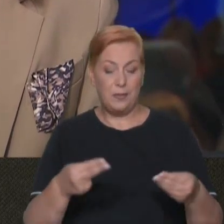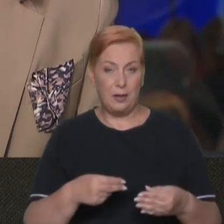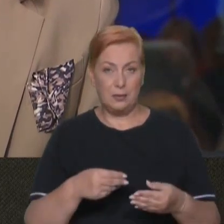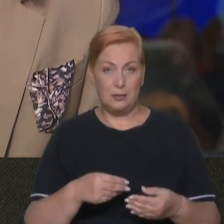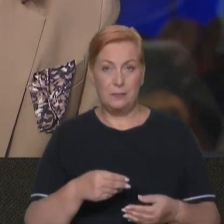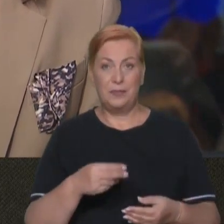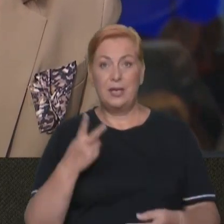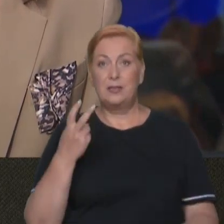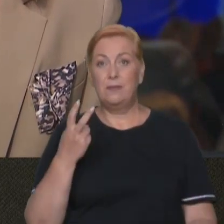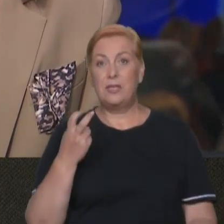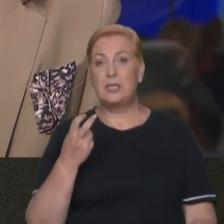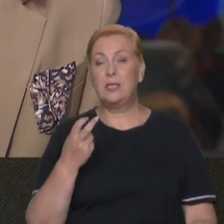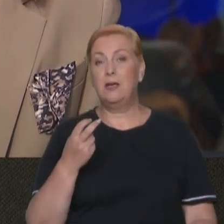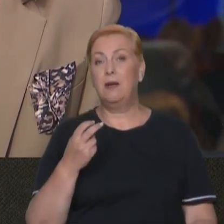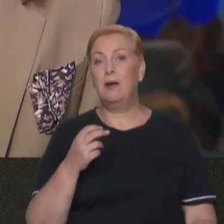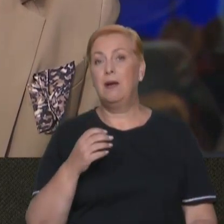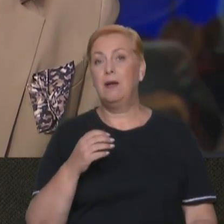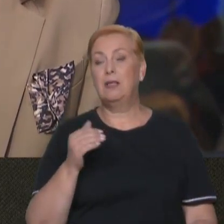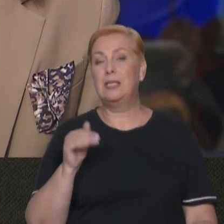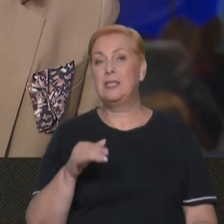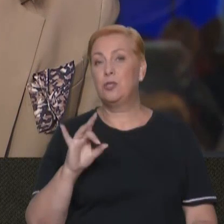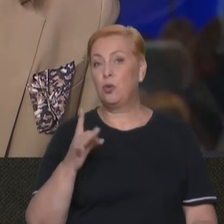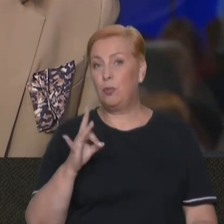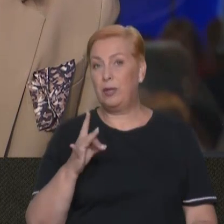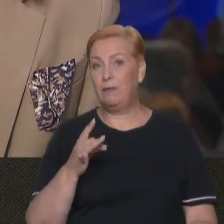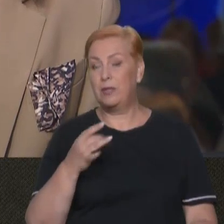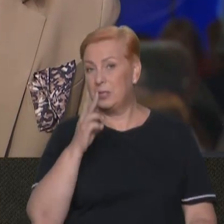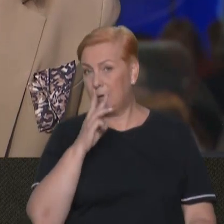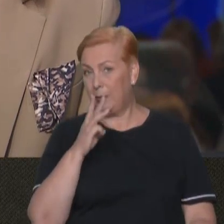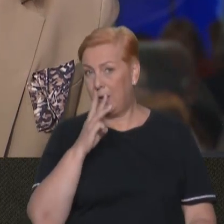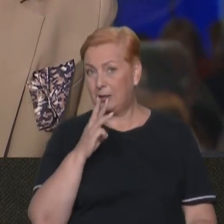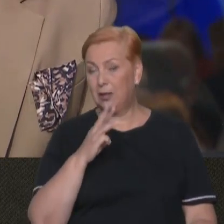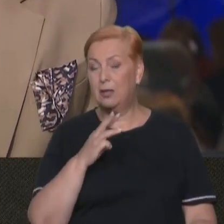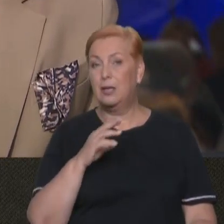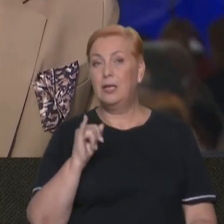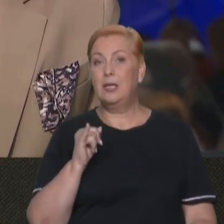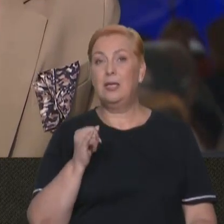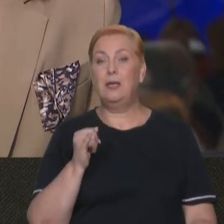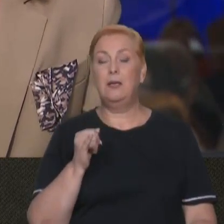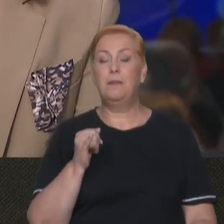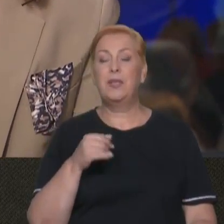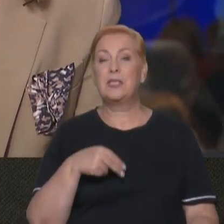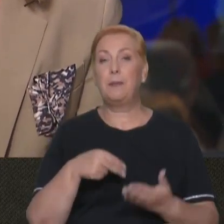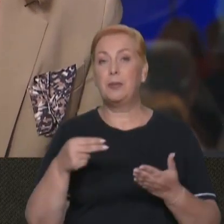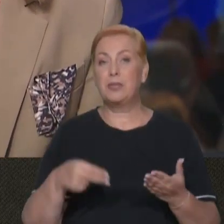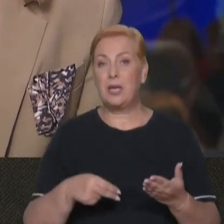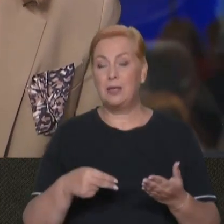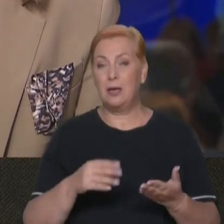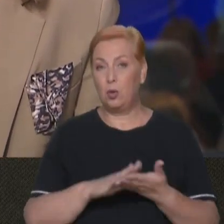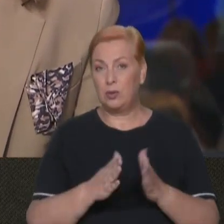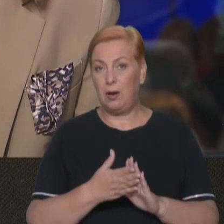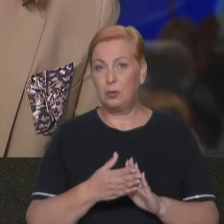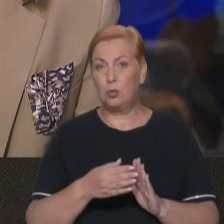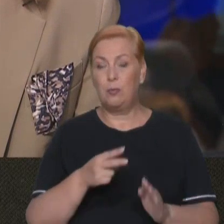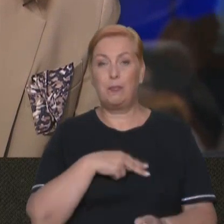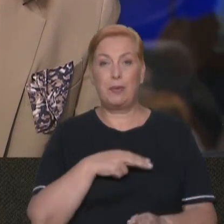000 170 Вибачте тисяч рублів це разова премія заробітного за підписання контракту що стосується чи